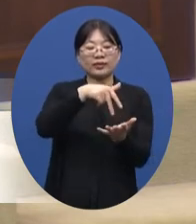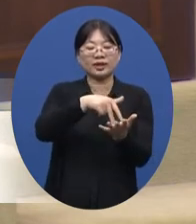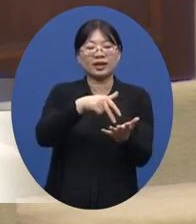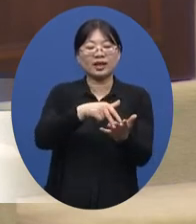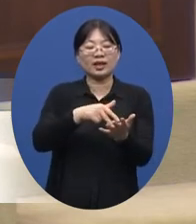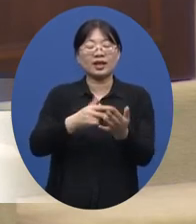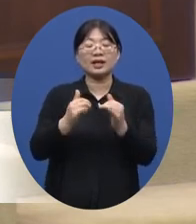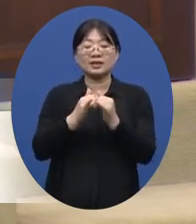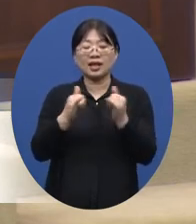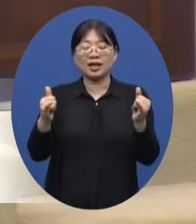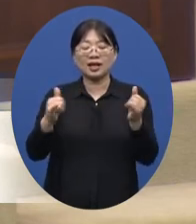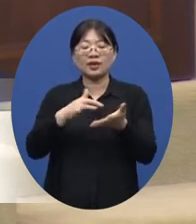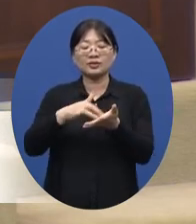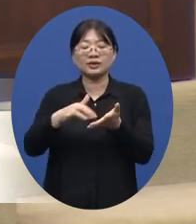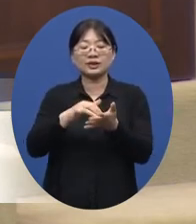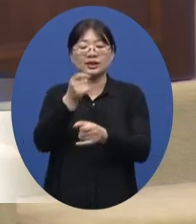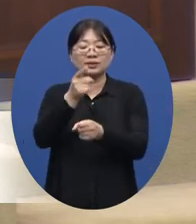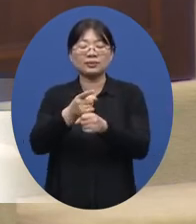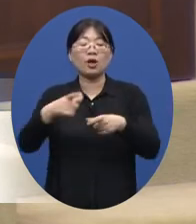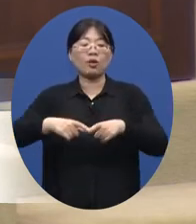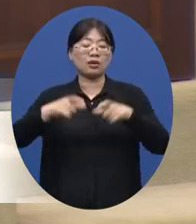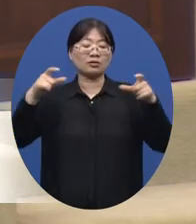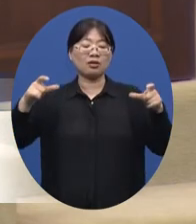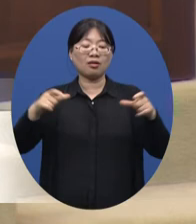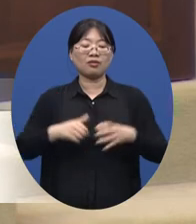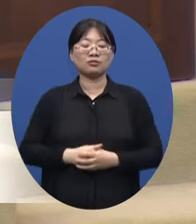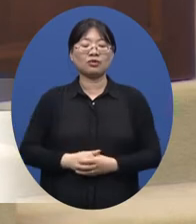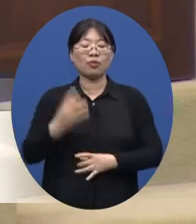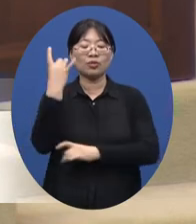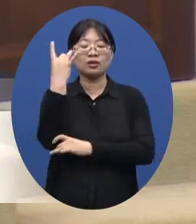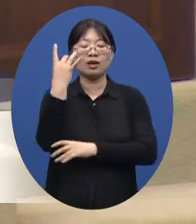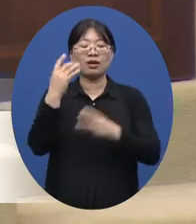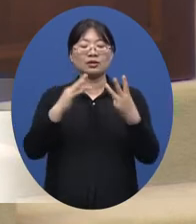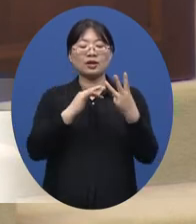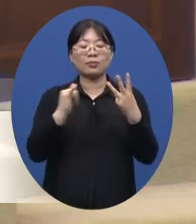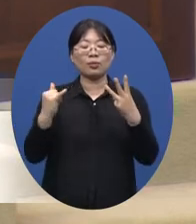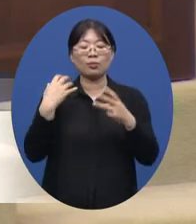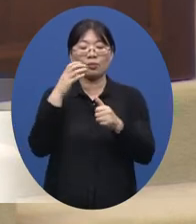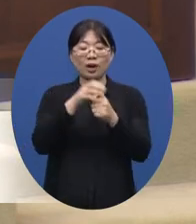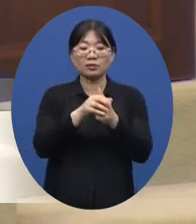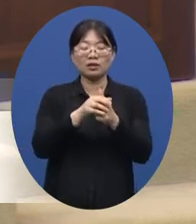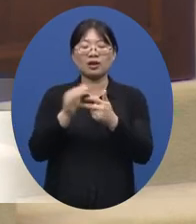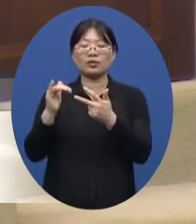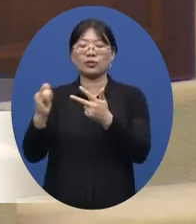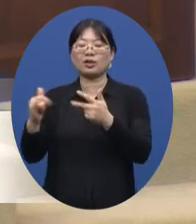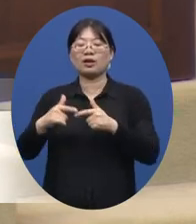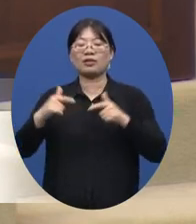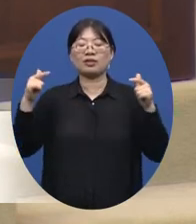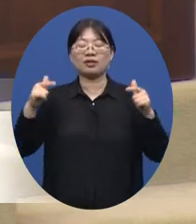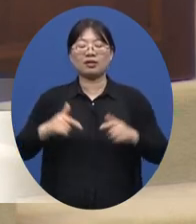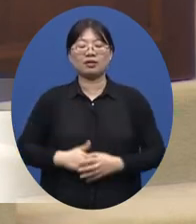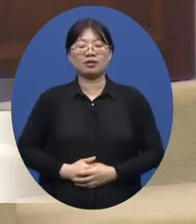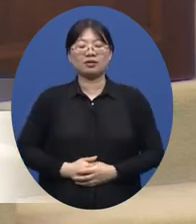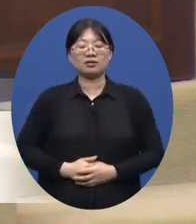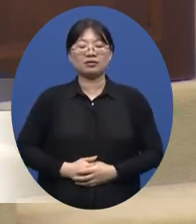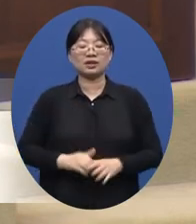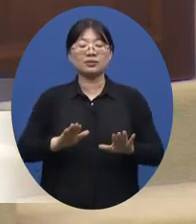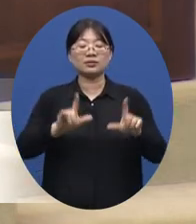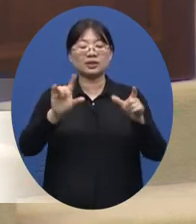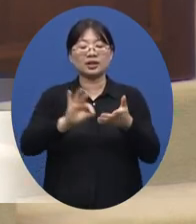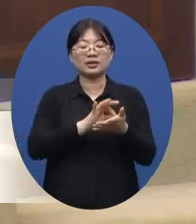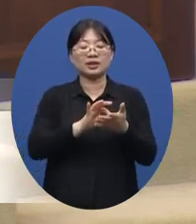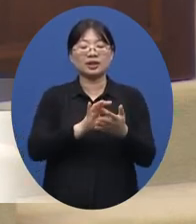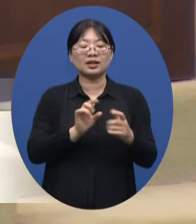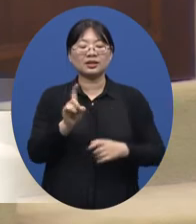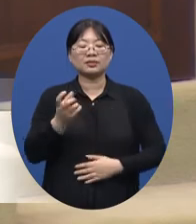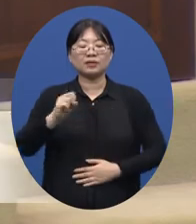인력을 이미 확대하고 있어요 원리 기존의 3명이 맡고 있던 걸 일곱 명으로 늘리고 어 금년 예산도